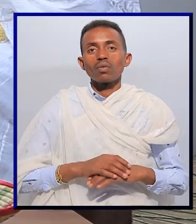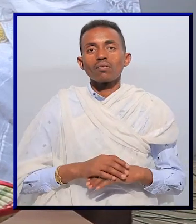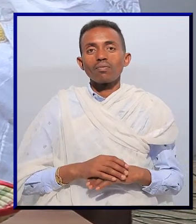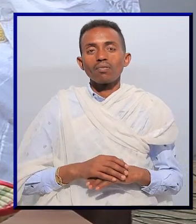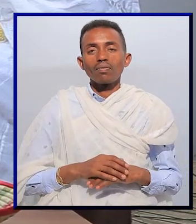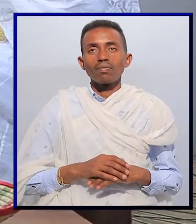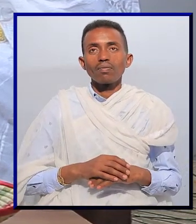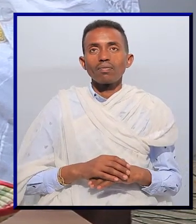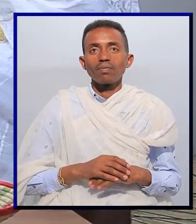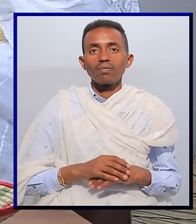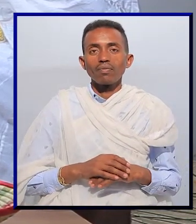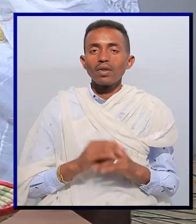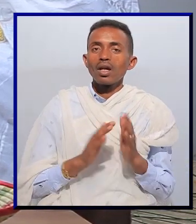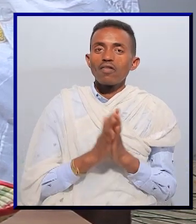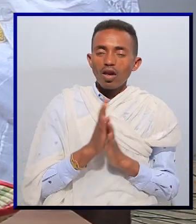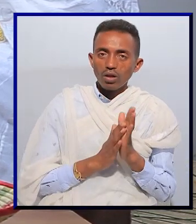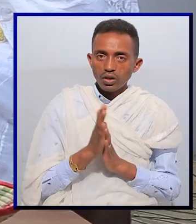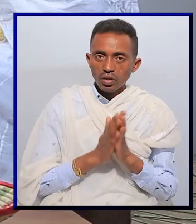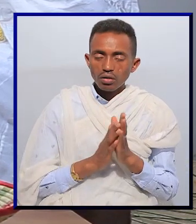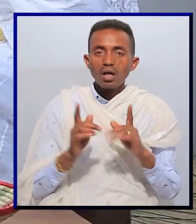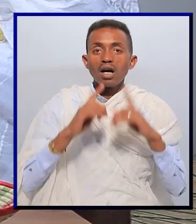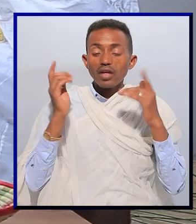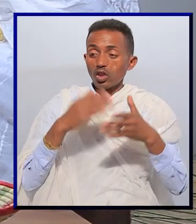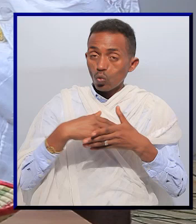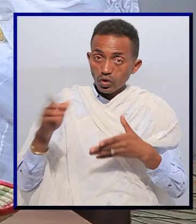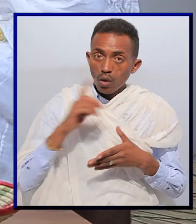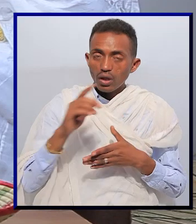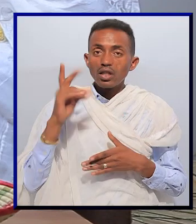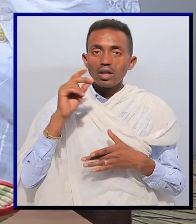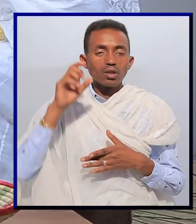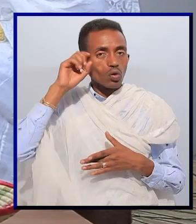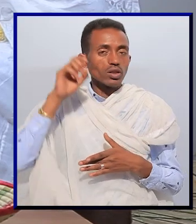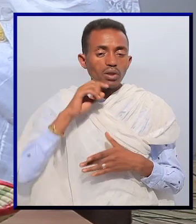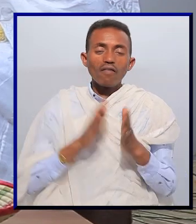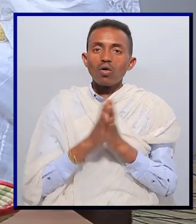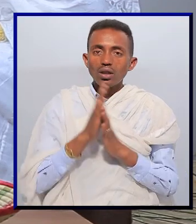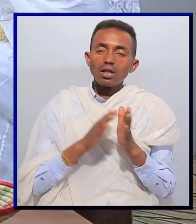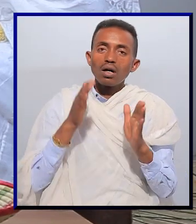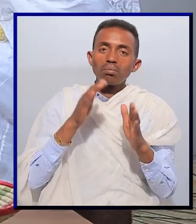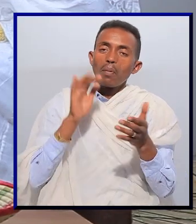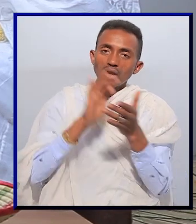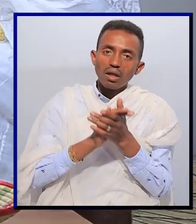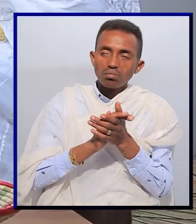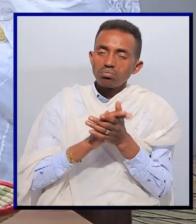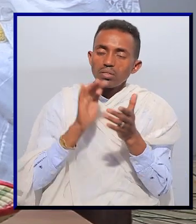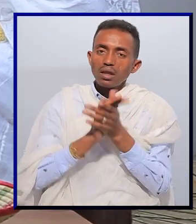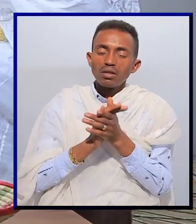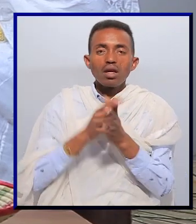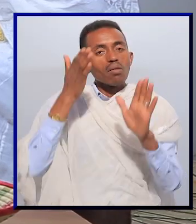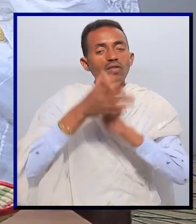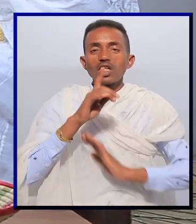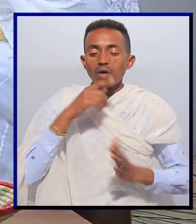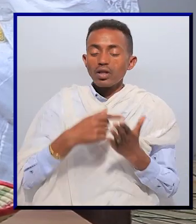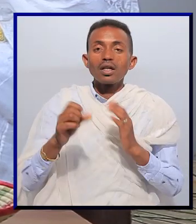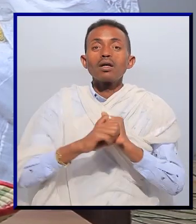የፍላጎትን ያለ ኃጢአት የወሲብ ፍላጎትን ያለ ኃጢአት በትዳር ለማስተናገድ ነው እንግዲህ ጋብቻ የሚመሰረተውና ለነዚህ